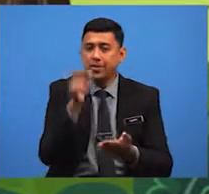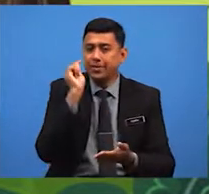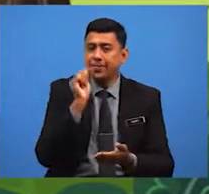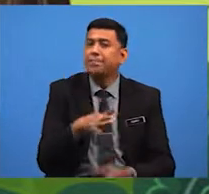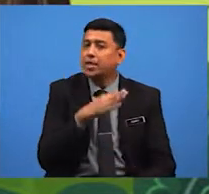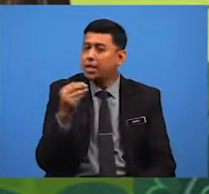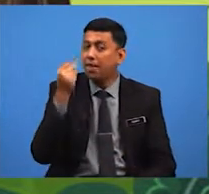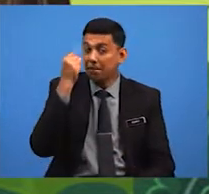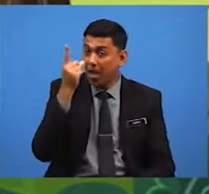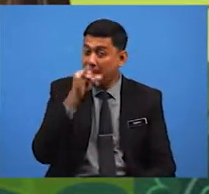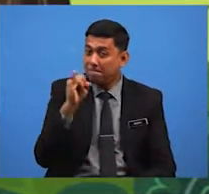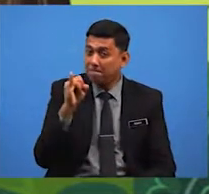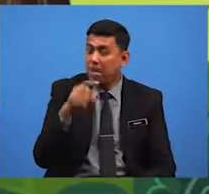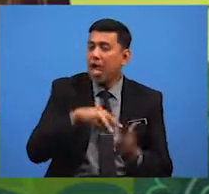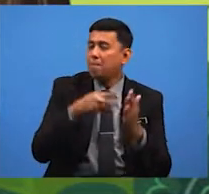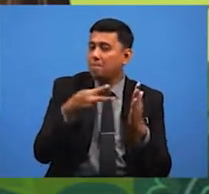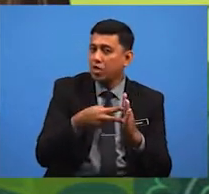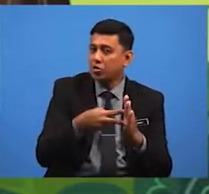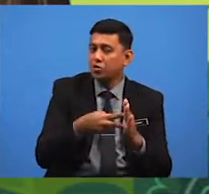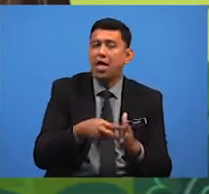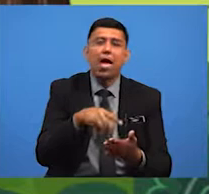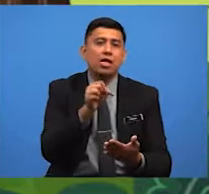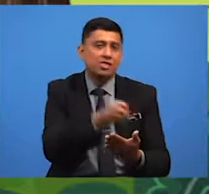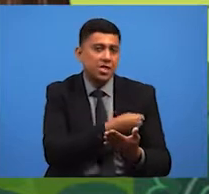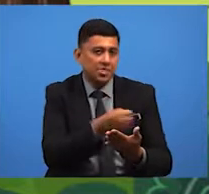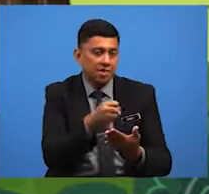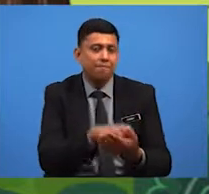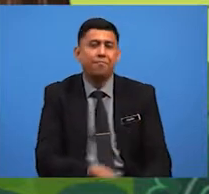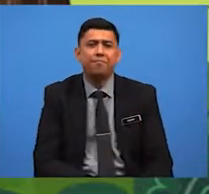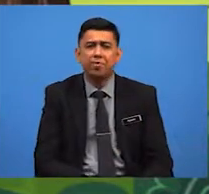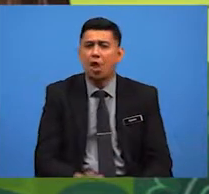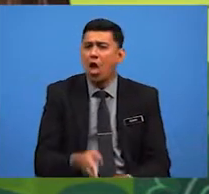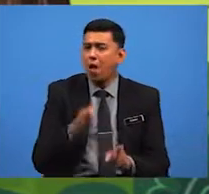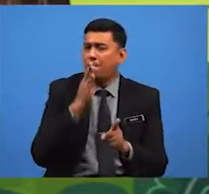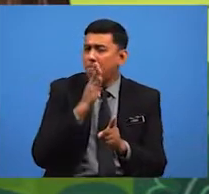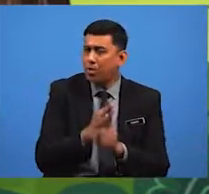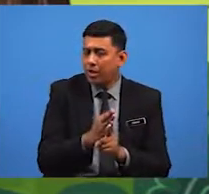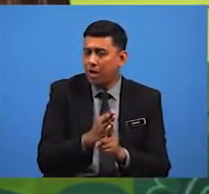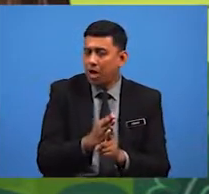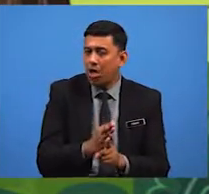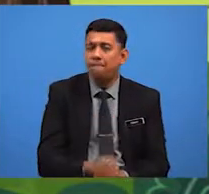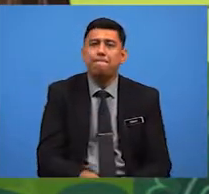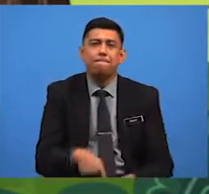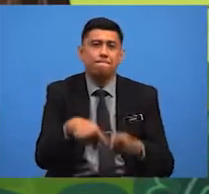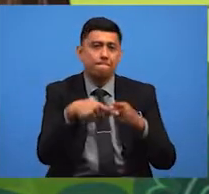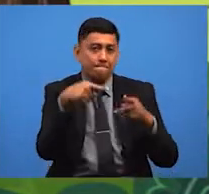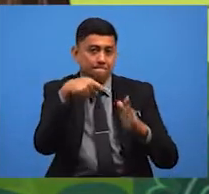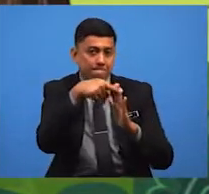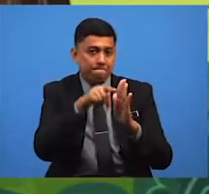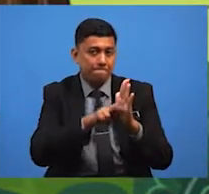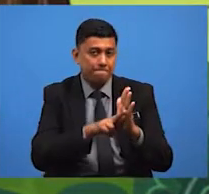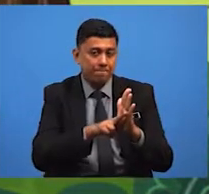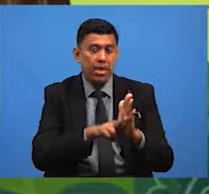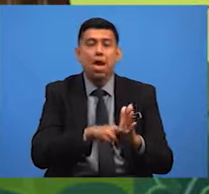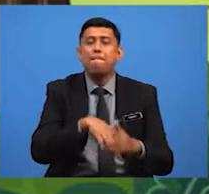dan memahami maksud setiap rangkap sajak. Benar kata peribahasa Melayu, tak kenal